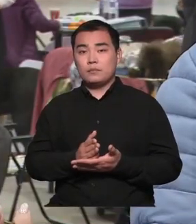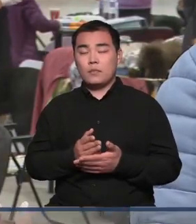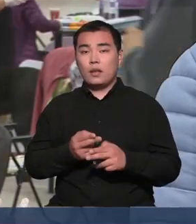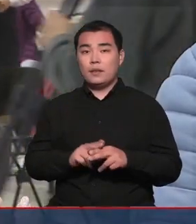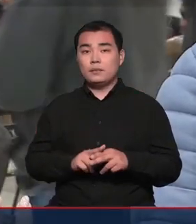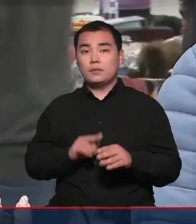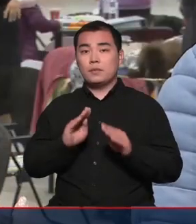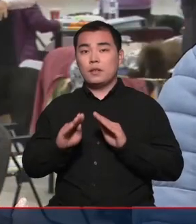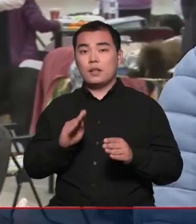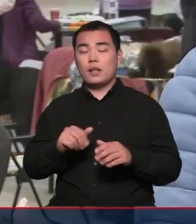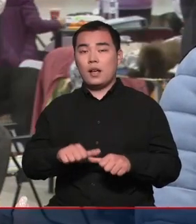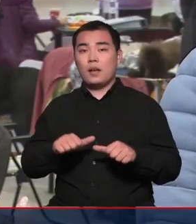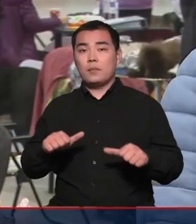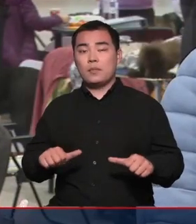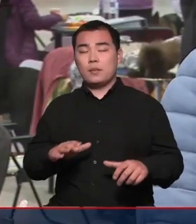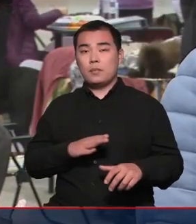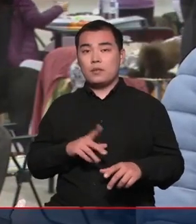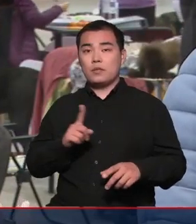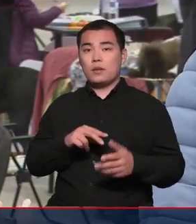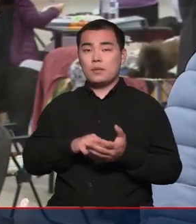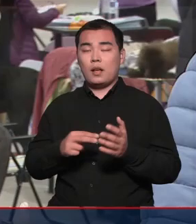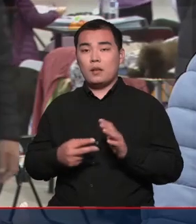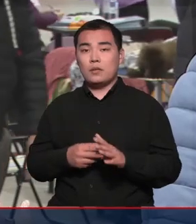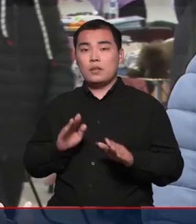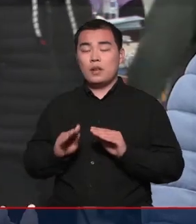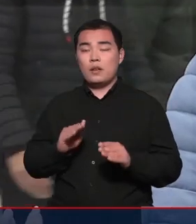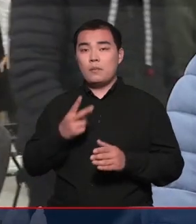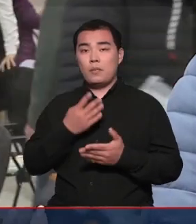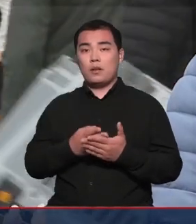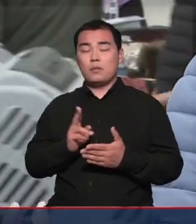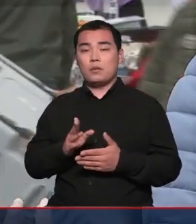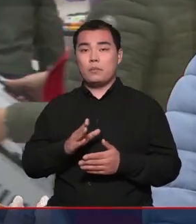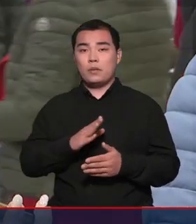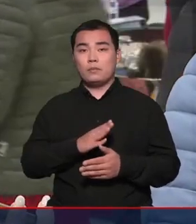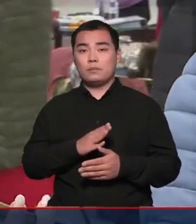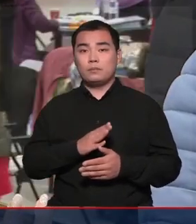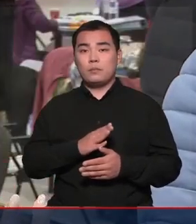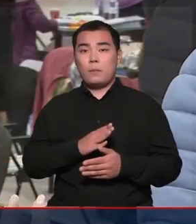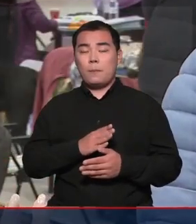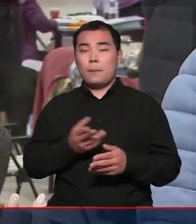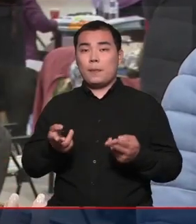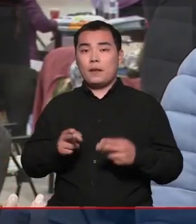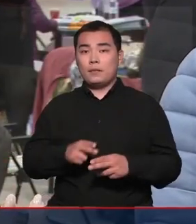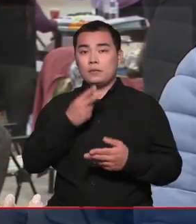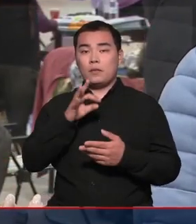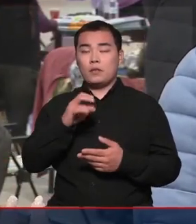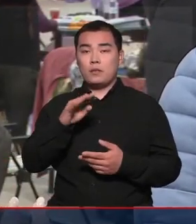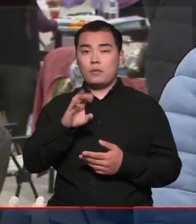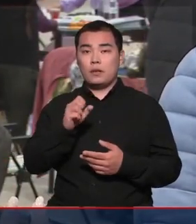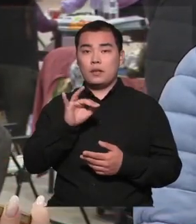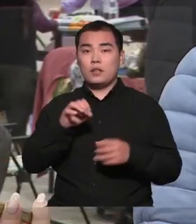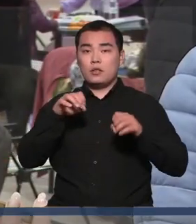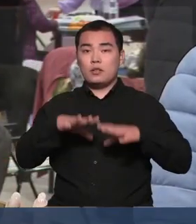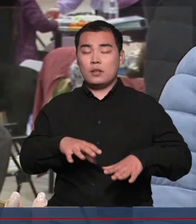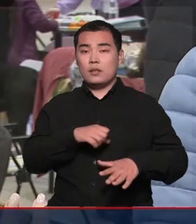выставки комиссия составит свое заключение, которое ляжет в основу, да,